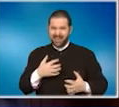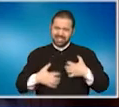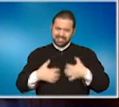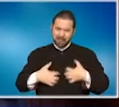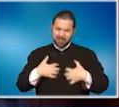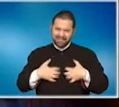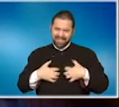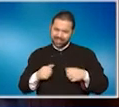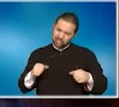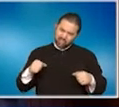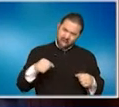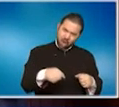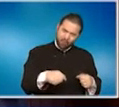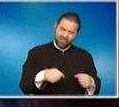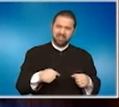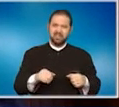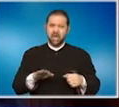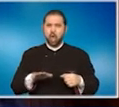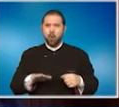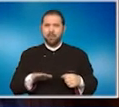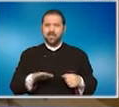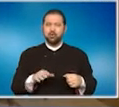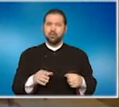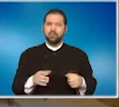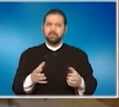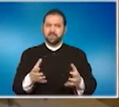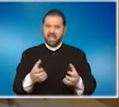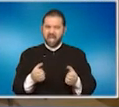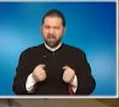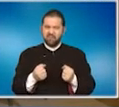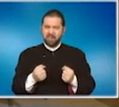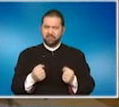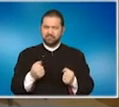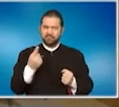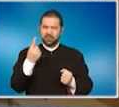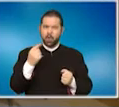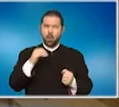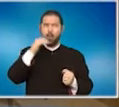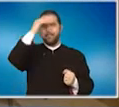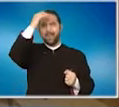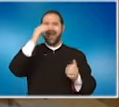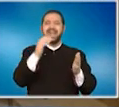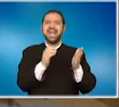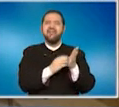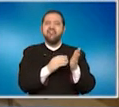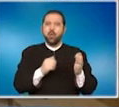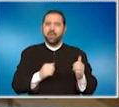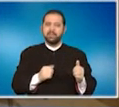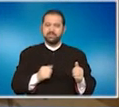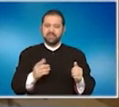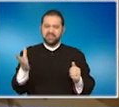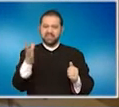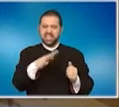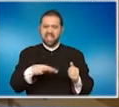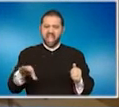și alovirii, avea o mare nevoie